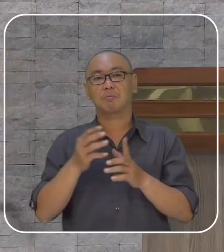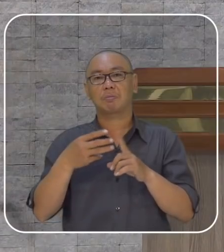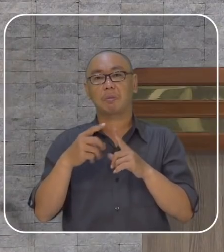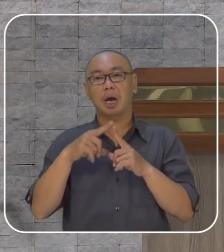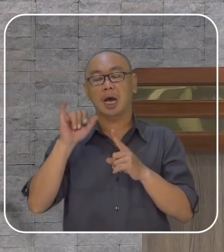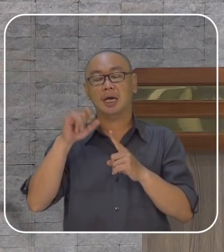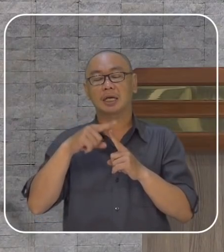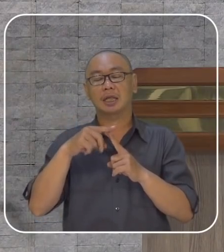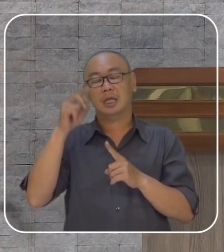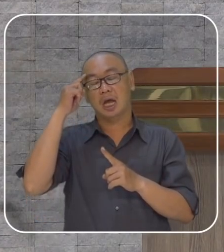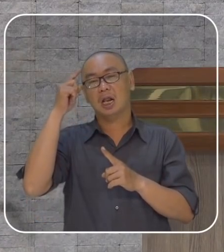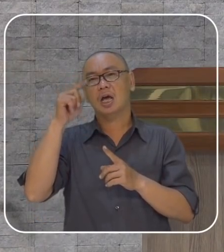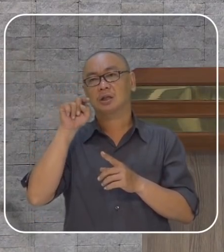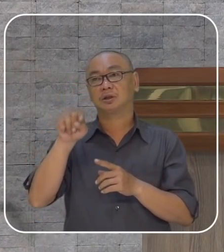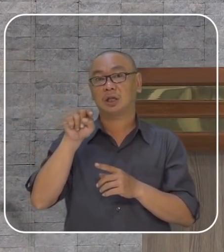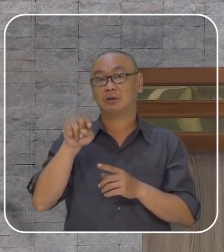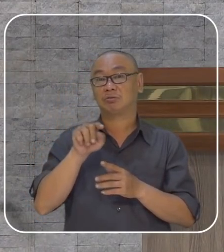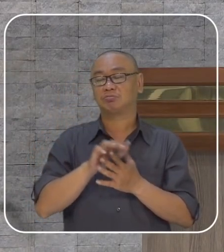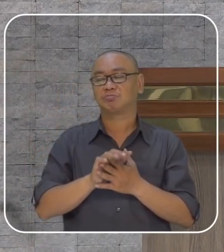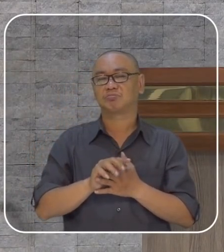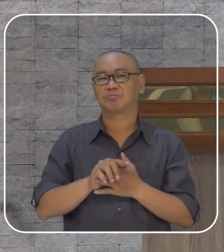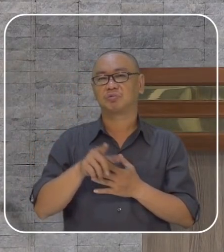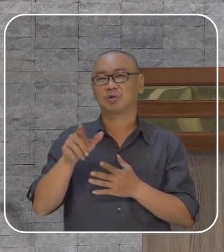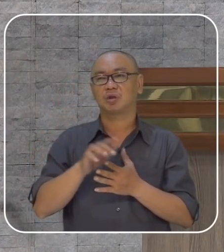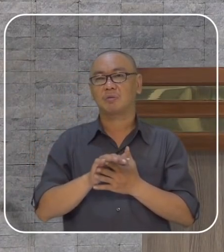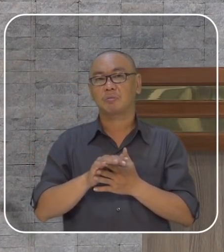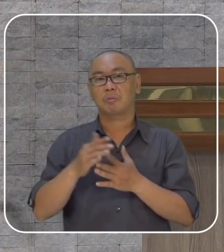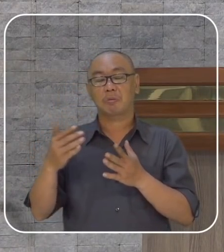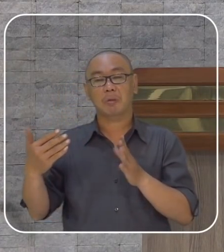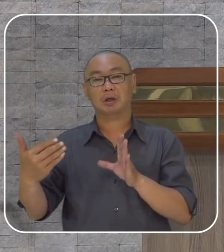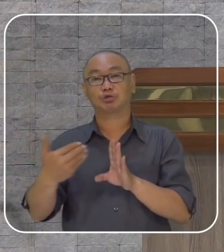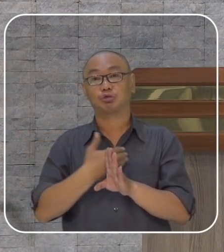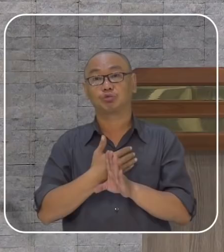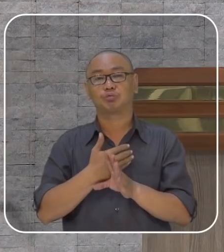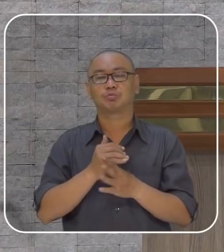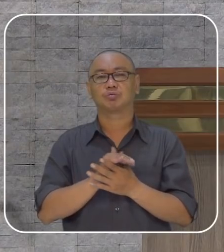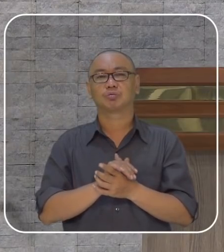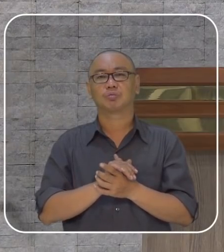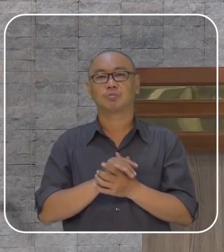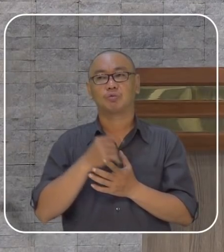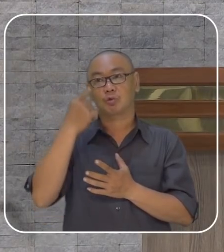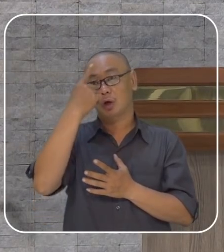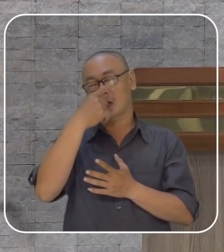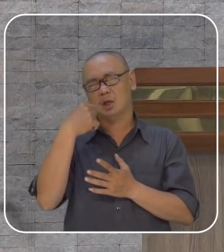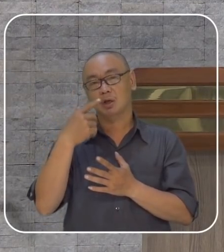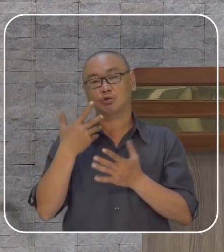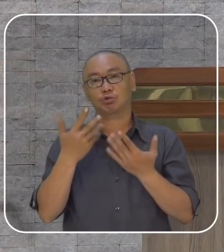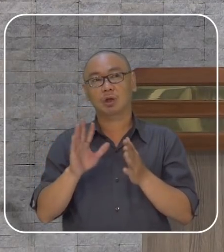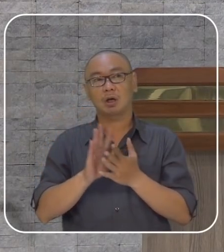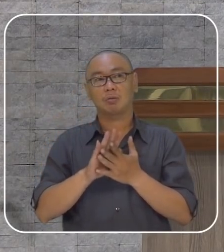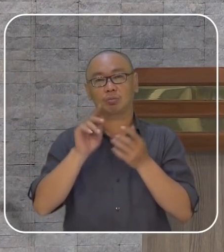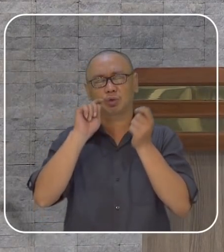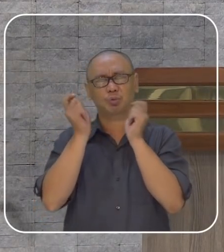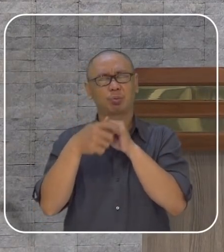ya. Di sana dia kemudian masuk, mukanya sudah